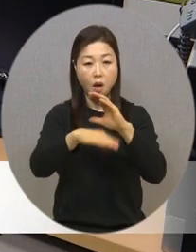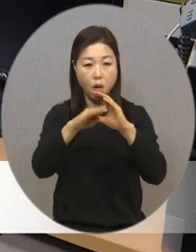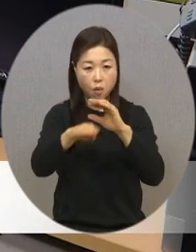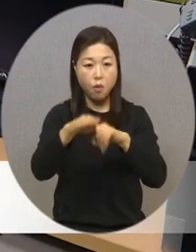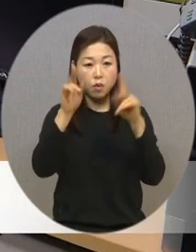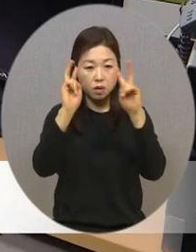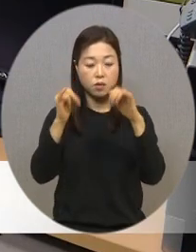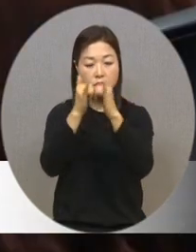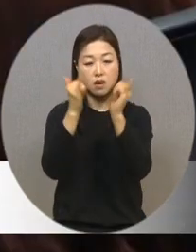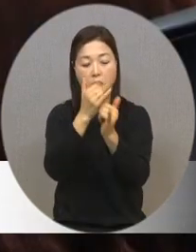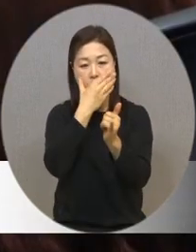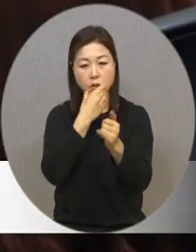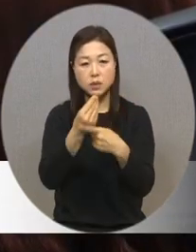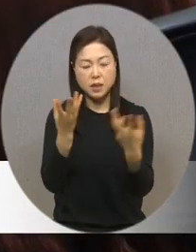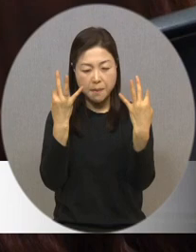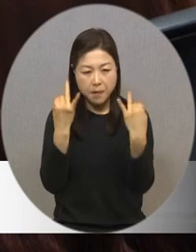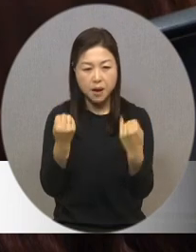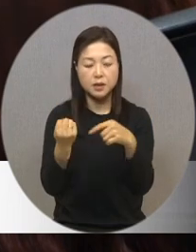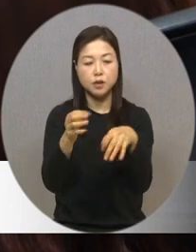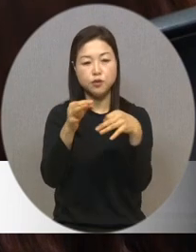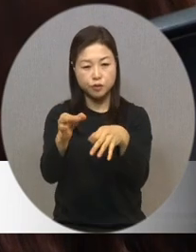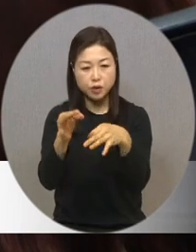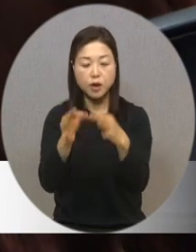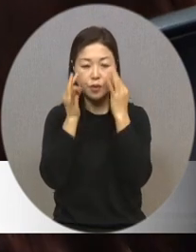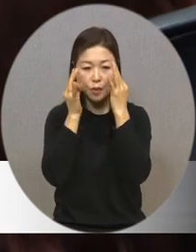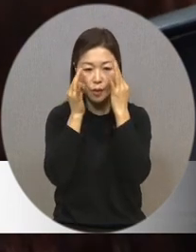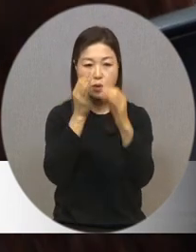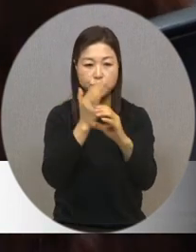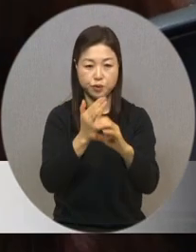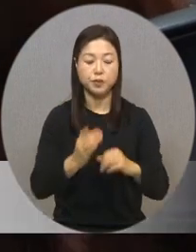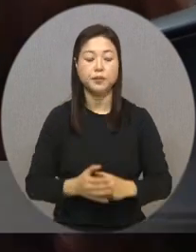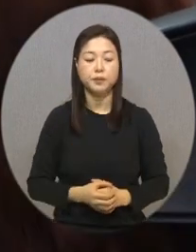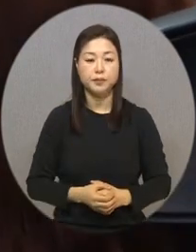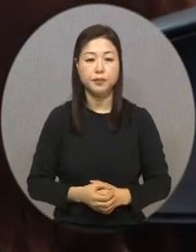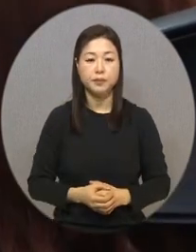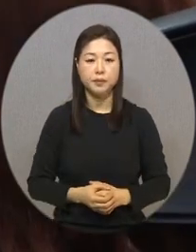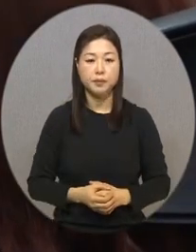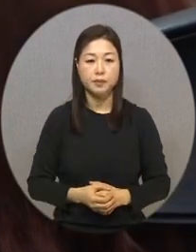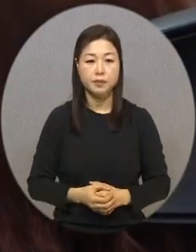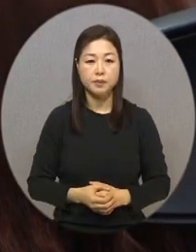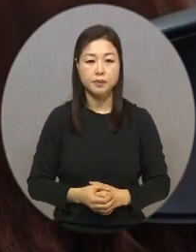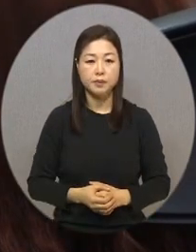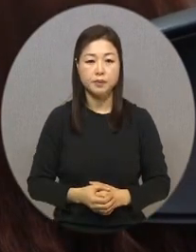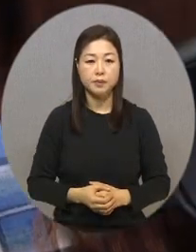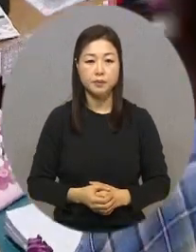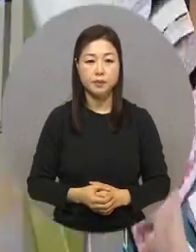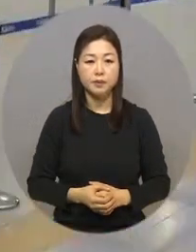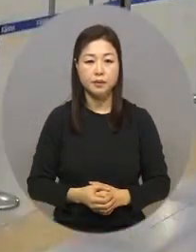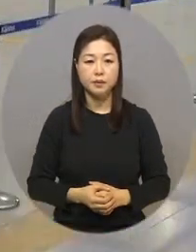사회복지 분야에 가장 많은 노력과 투자를 하고 있는 것으로 나타났습니다.